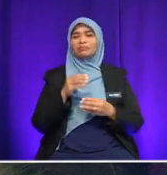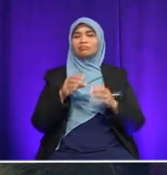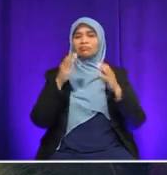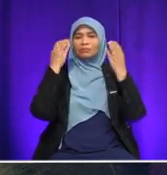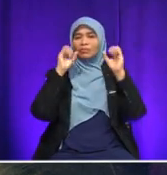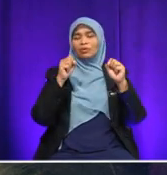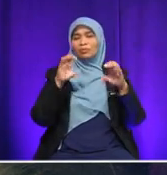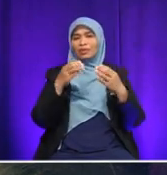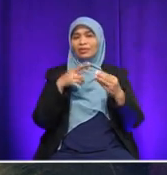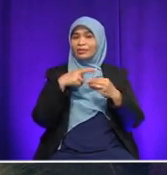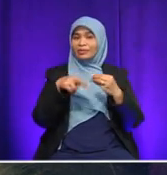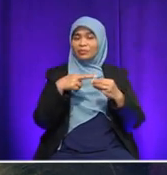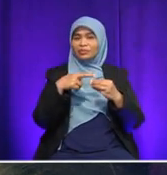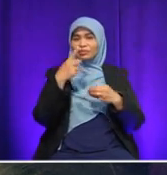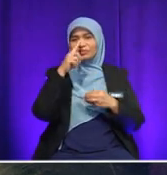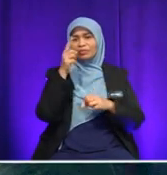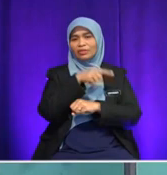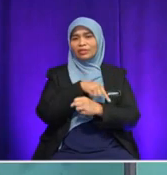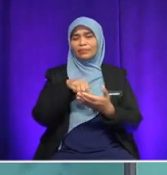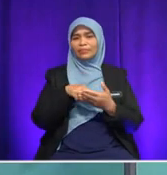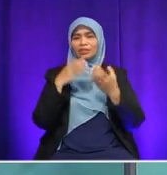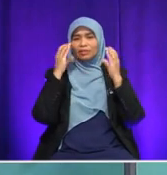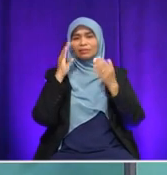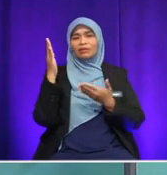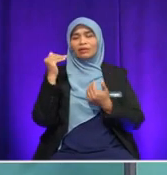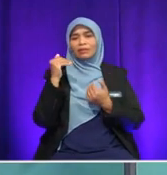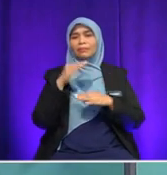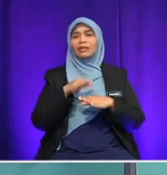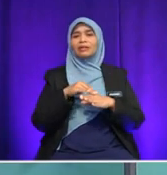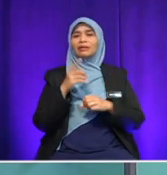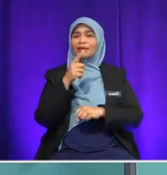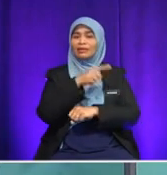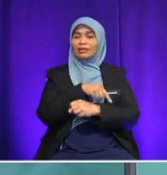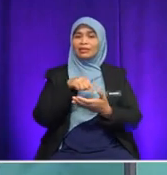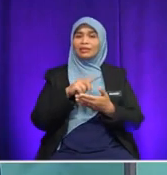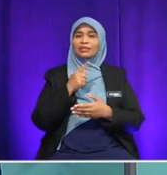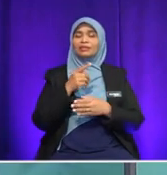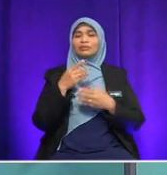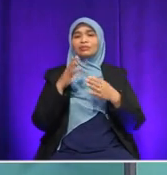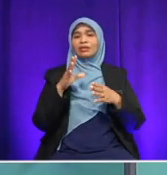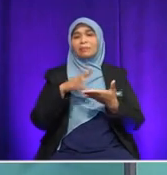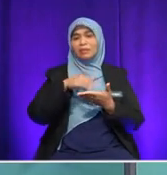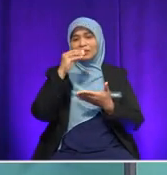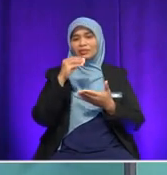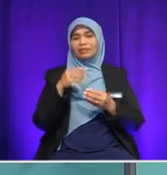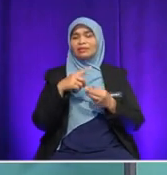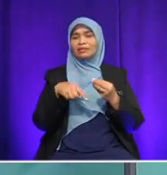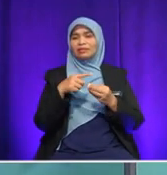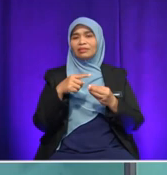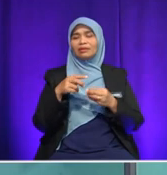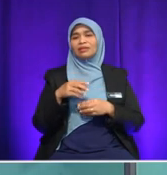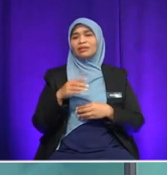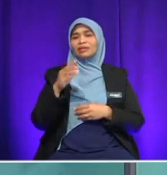cikgu apa yang kita dah belajar hari ini, silakan. Okey, so cikgu harap ya pada hari ini ya kita telah mempelajari tentang sinopsis,